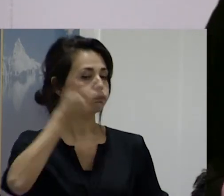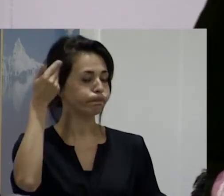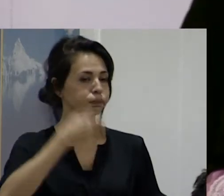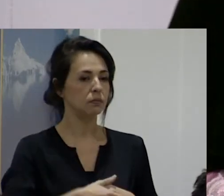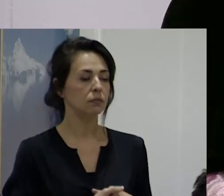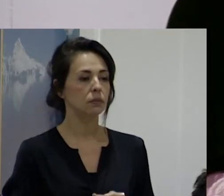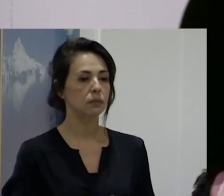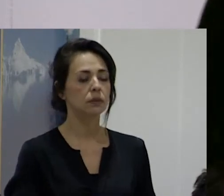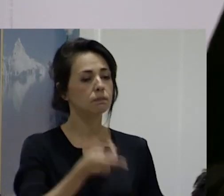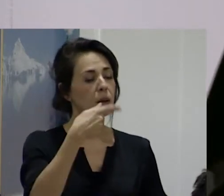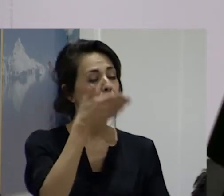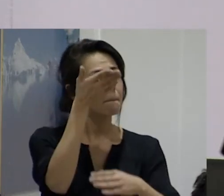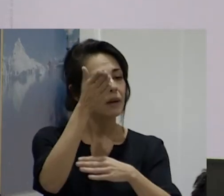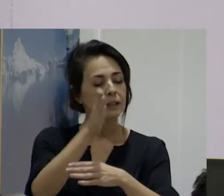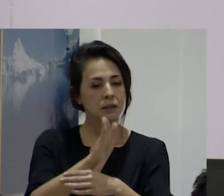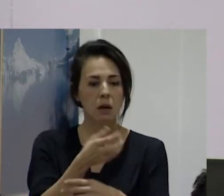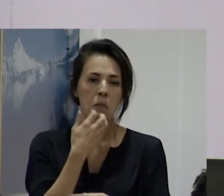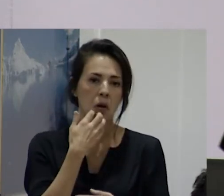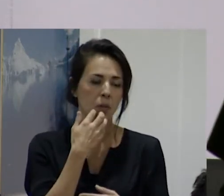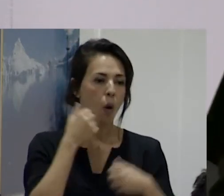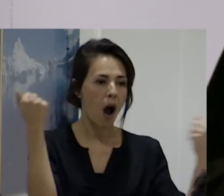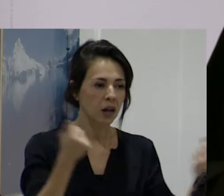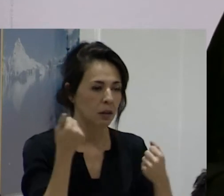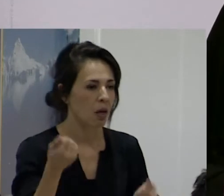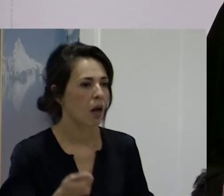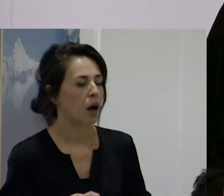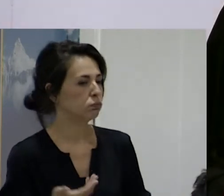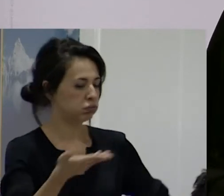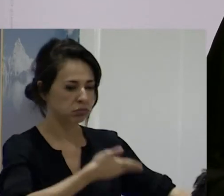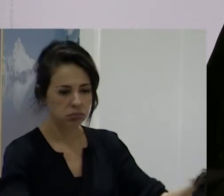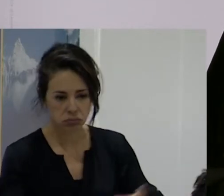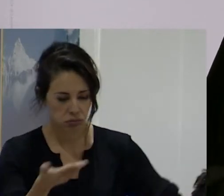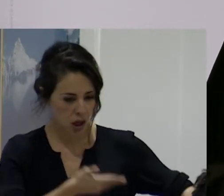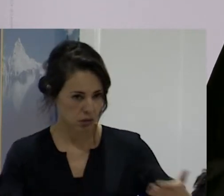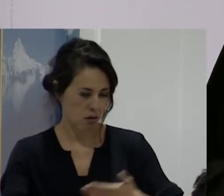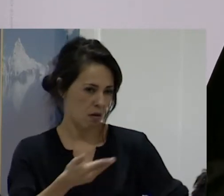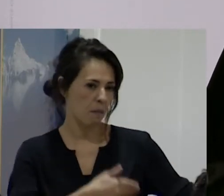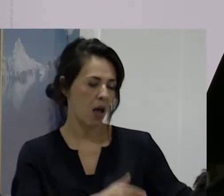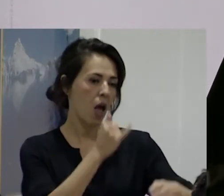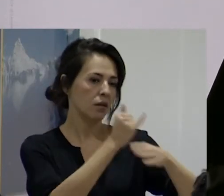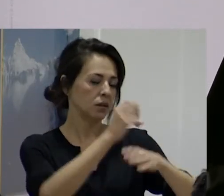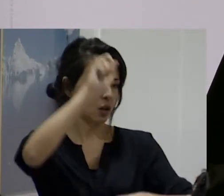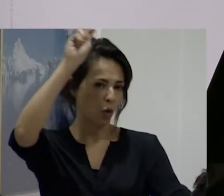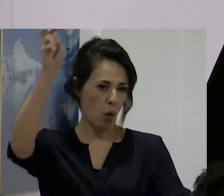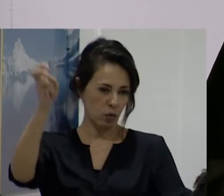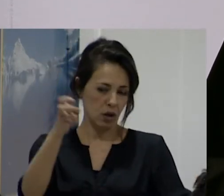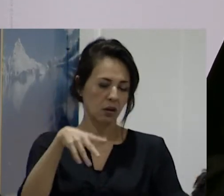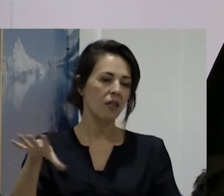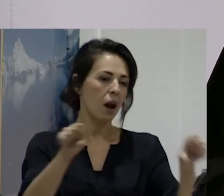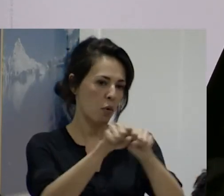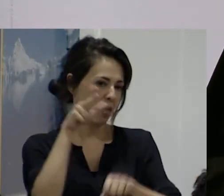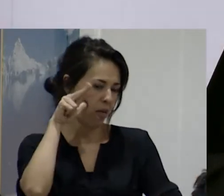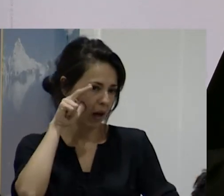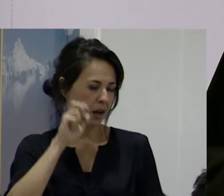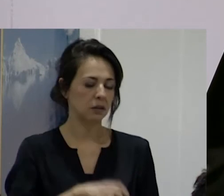oferint la possibilitat d'intercanviar activitats culturals amb altres entitats públiques de la província.